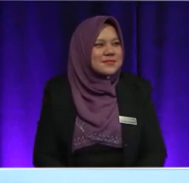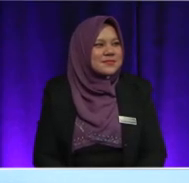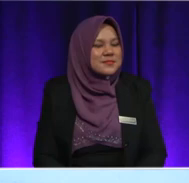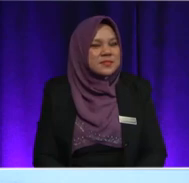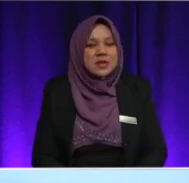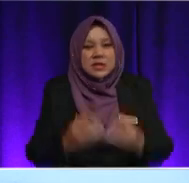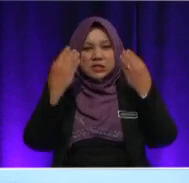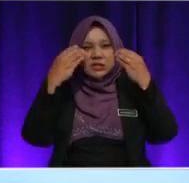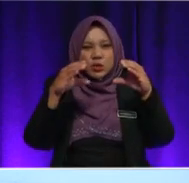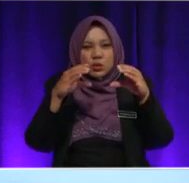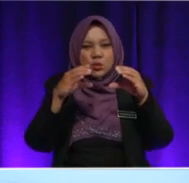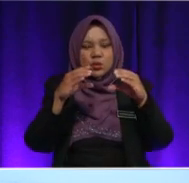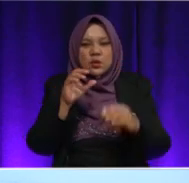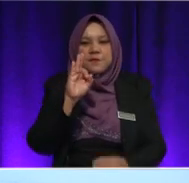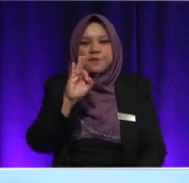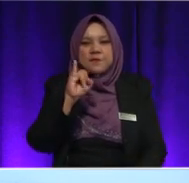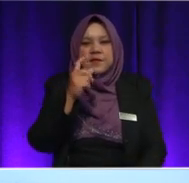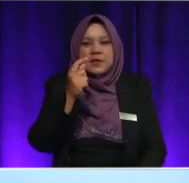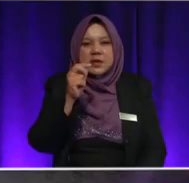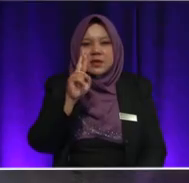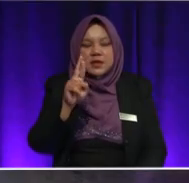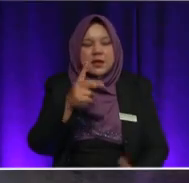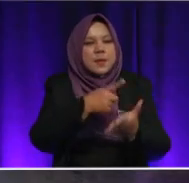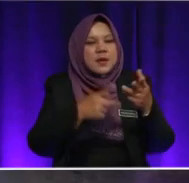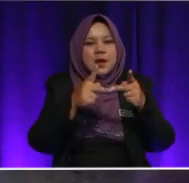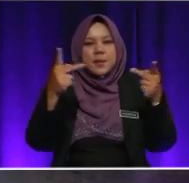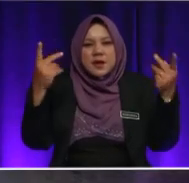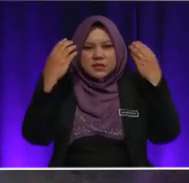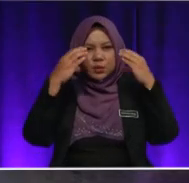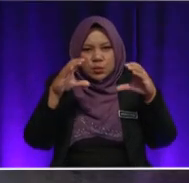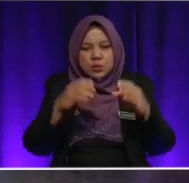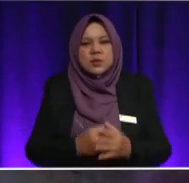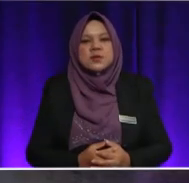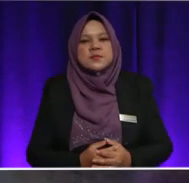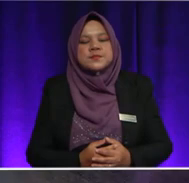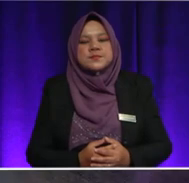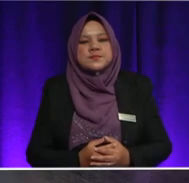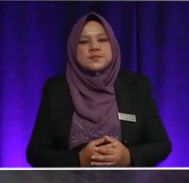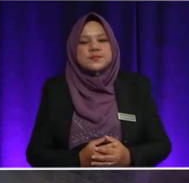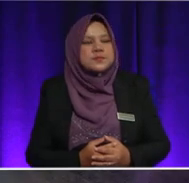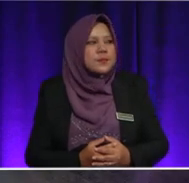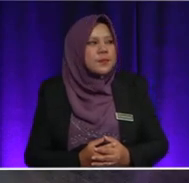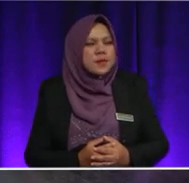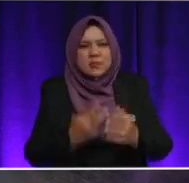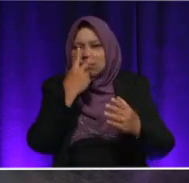cekgu Muhammad Khairun Fitri Ahmad Apa kabar Cikgu baik alhamdulillah baik alhamdulillah